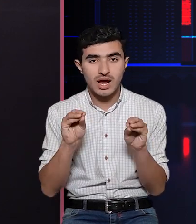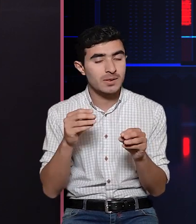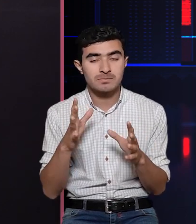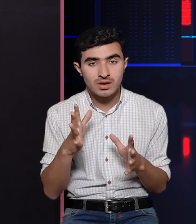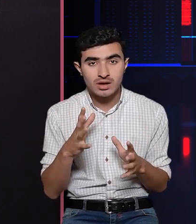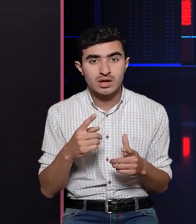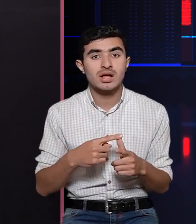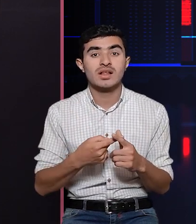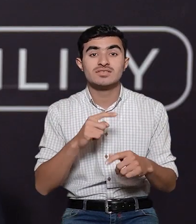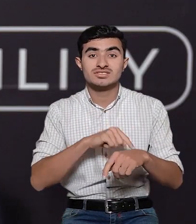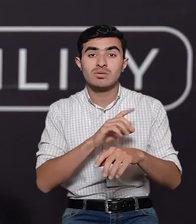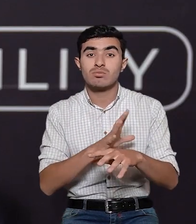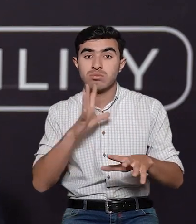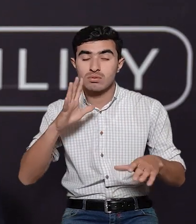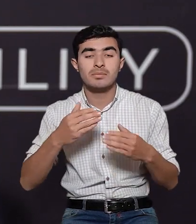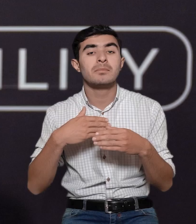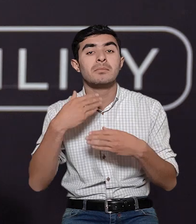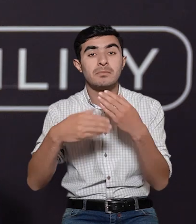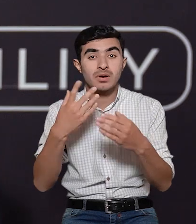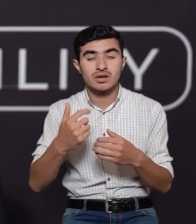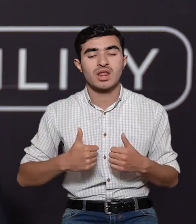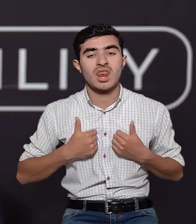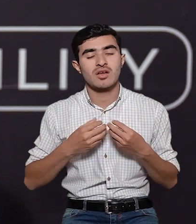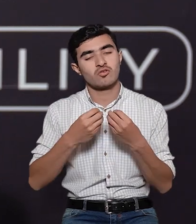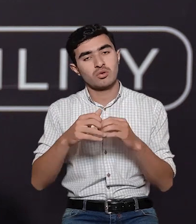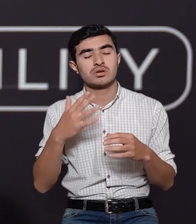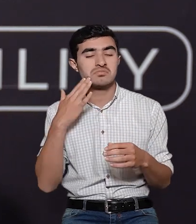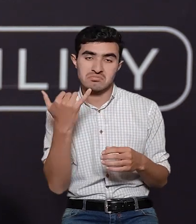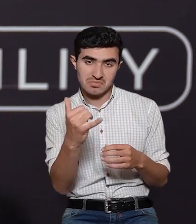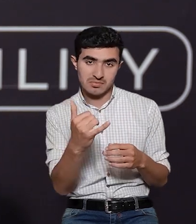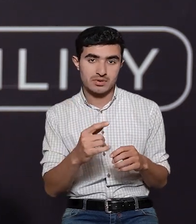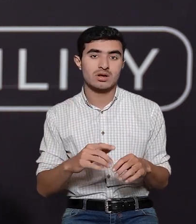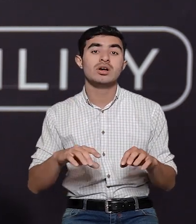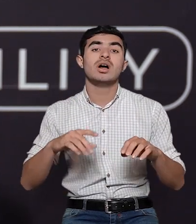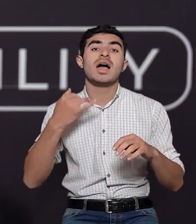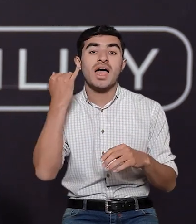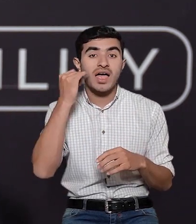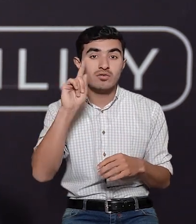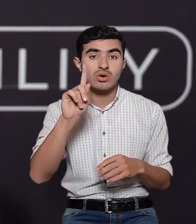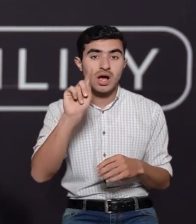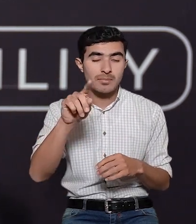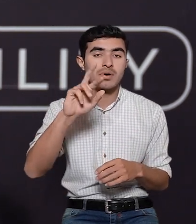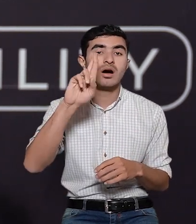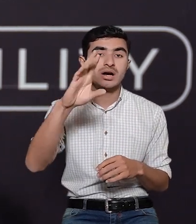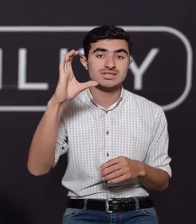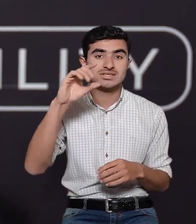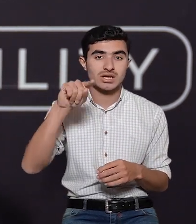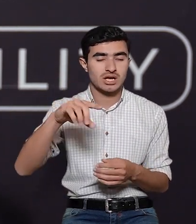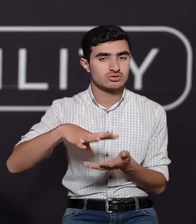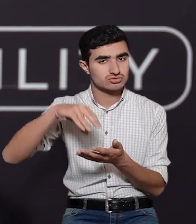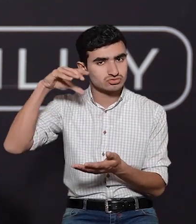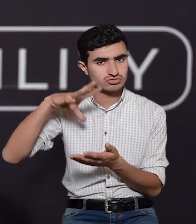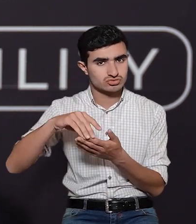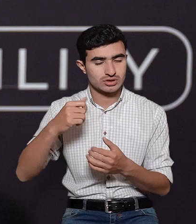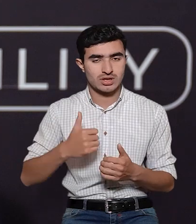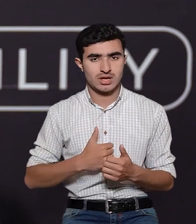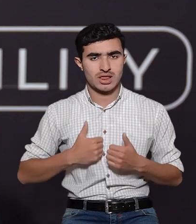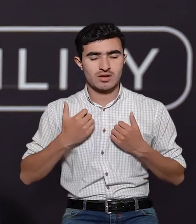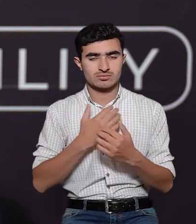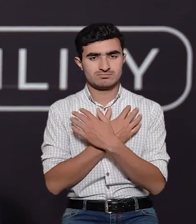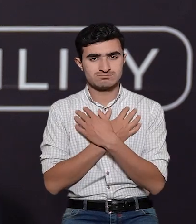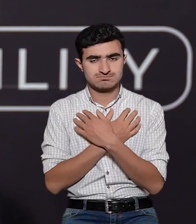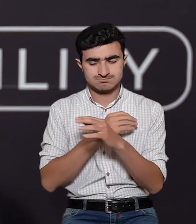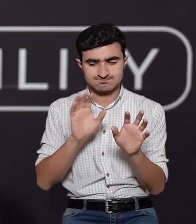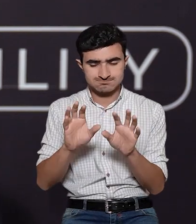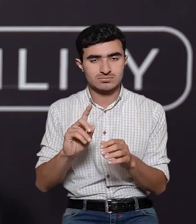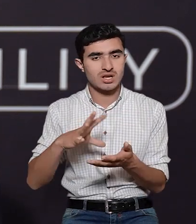اور ٹائم ڈیلے ہوگا تو شاید اس کی زندگی نہ بچ سکے. لیکن اگر آپ نے یہ RCC کی ٹریننگ حاصل کی ہے,